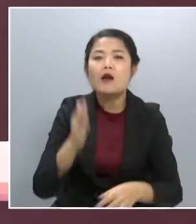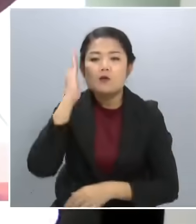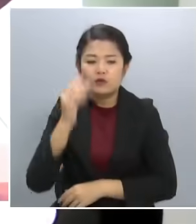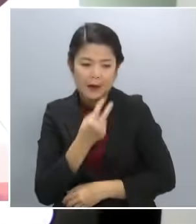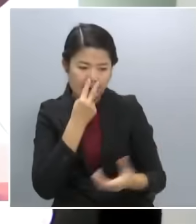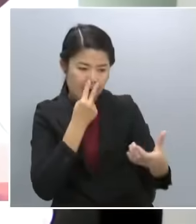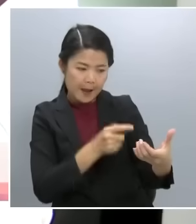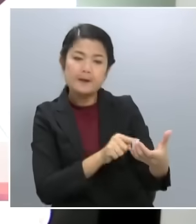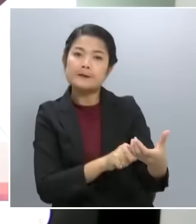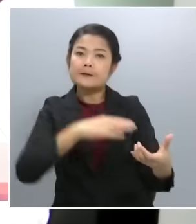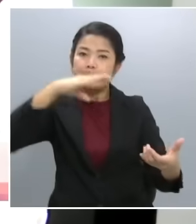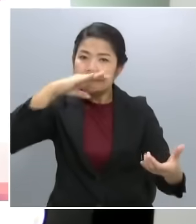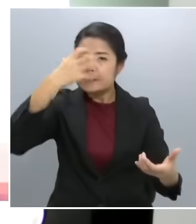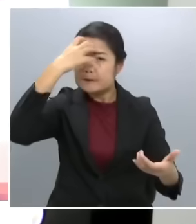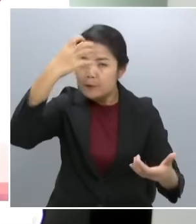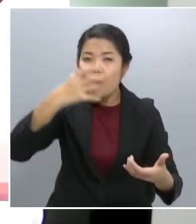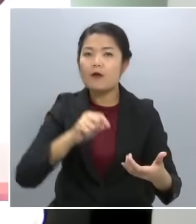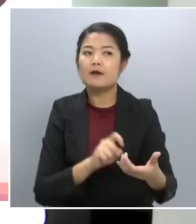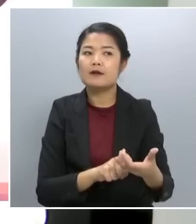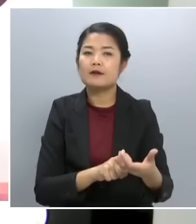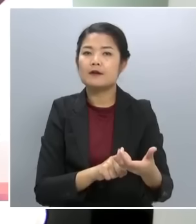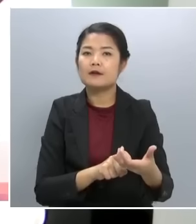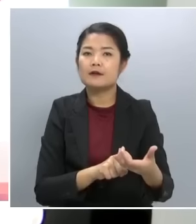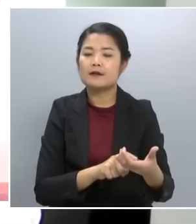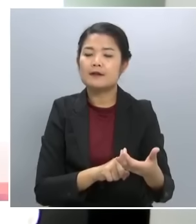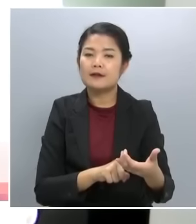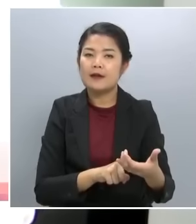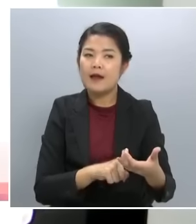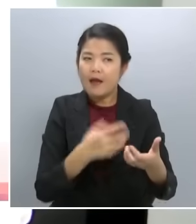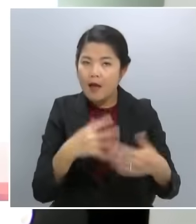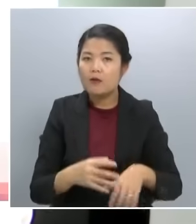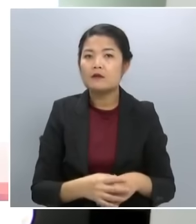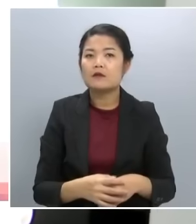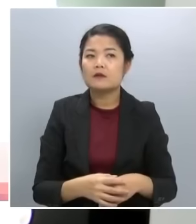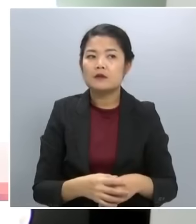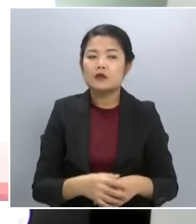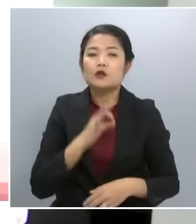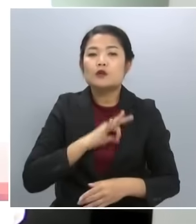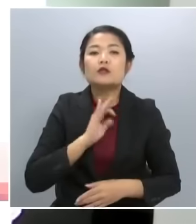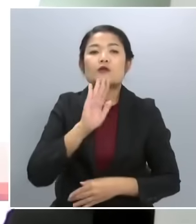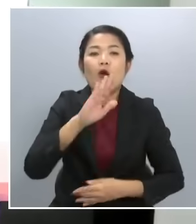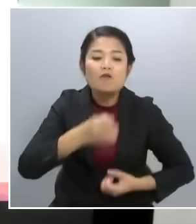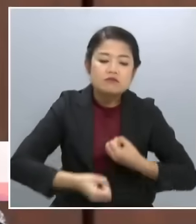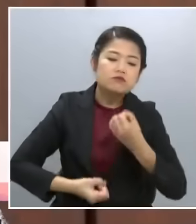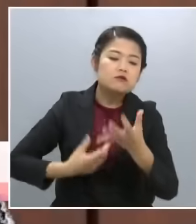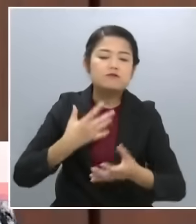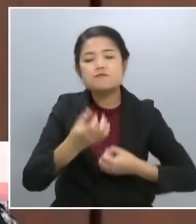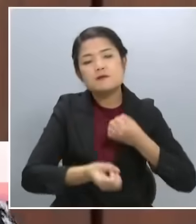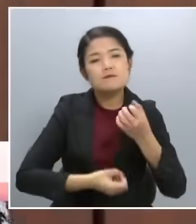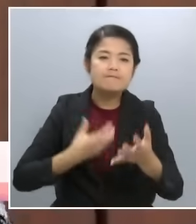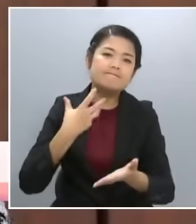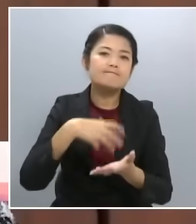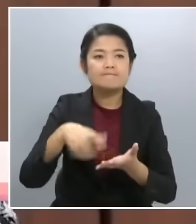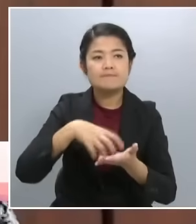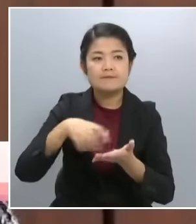หึงหวงแล้วก็โมโหร้ายใส่แพรวหลังจากนั้นก็ปล่อยให้แพรวเนี่ยระบายความในใจออกมากับเดือนอยู่ตลอดเวลาเวลาเนี่ยนะ